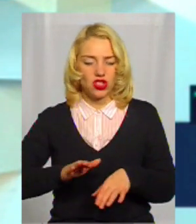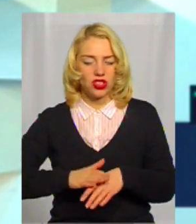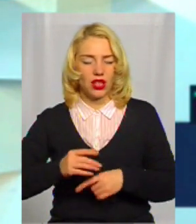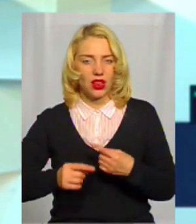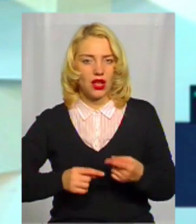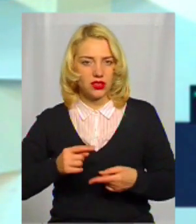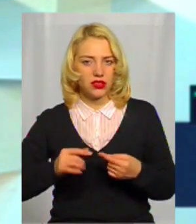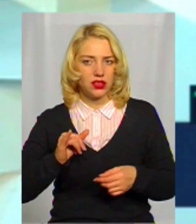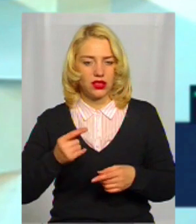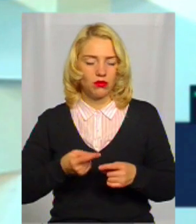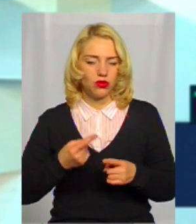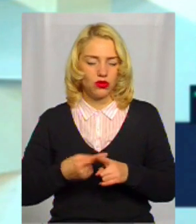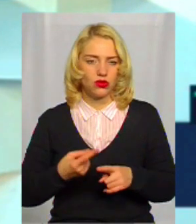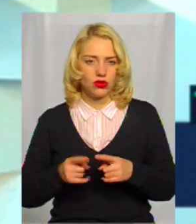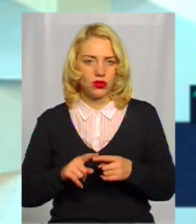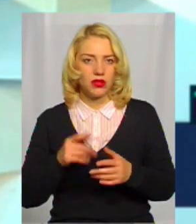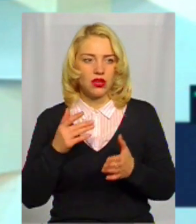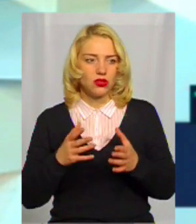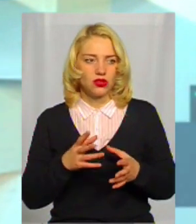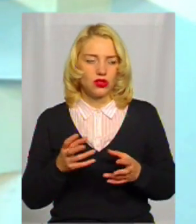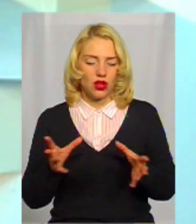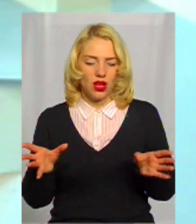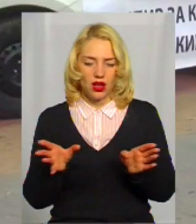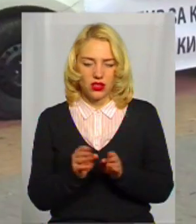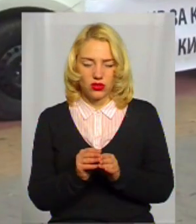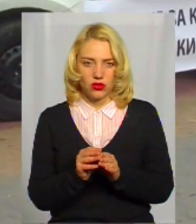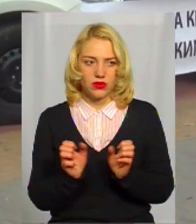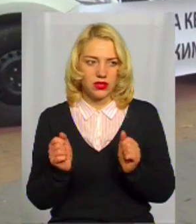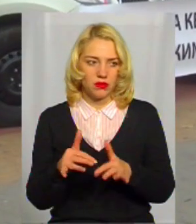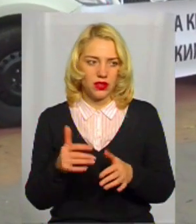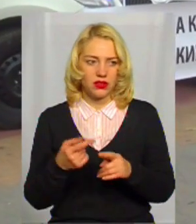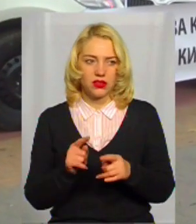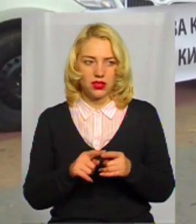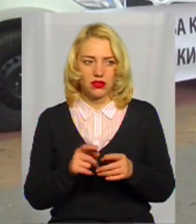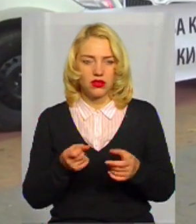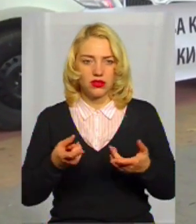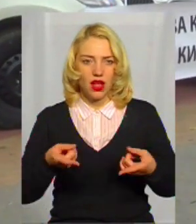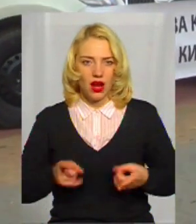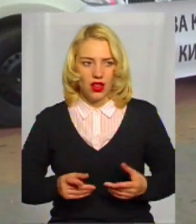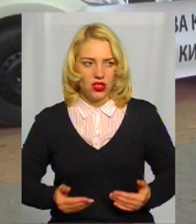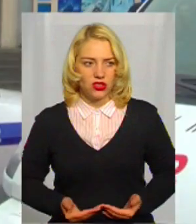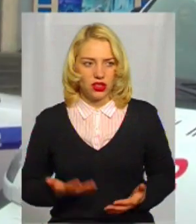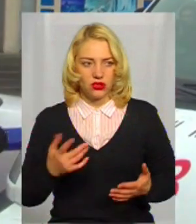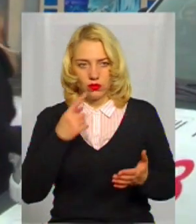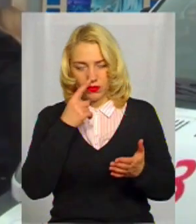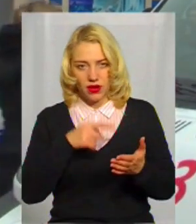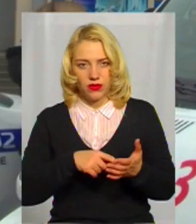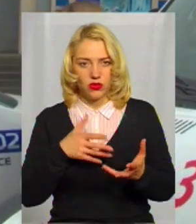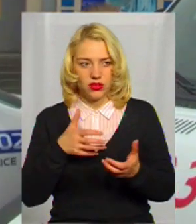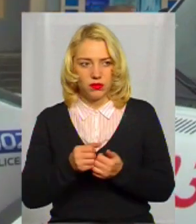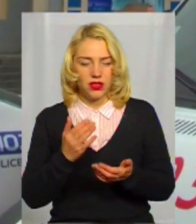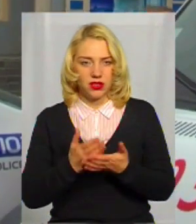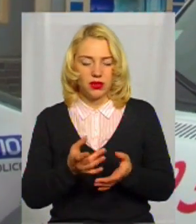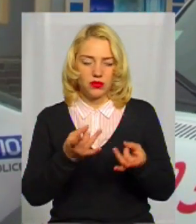Ну і плюс до того, разом, коли зібрати, це дуже контрастно виглядало, реалії життя. Якщо вже попав ДТП, є